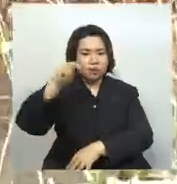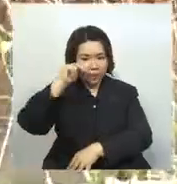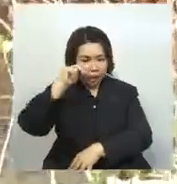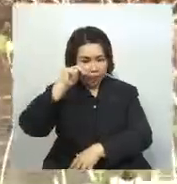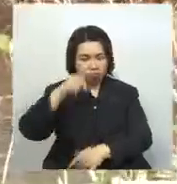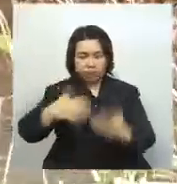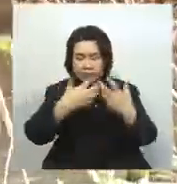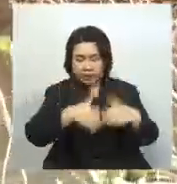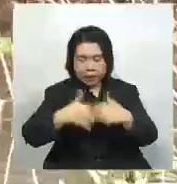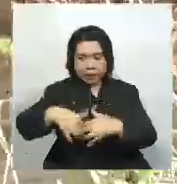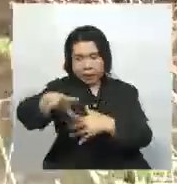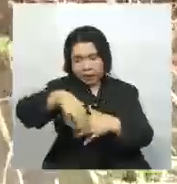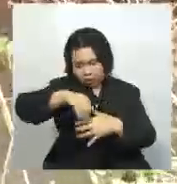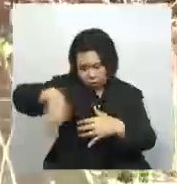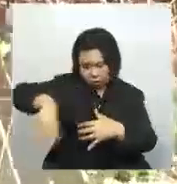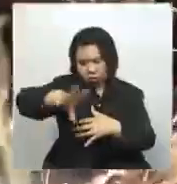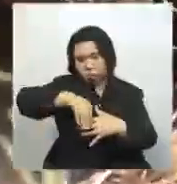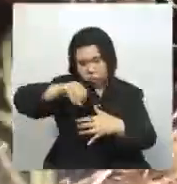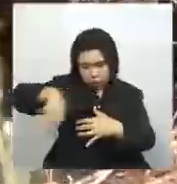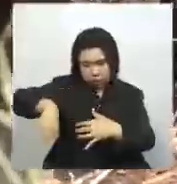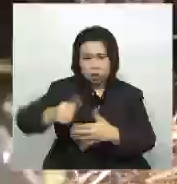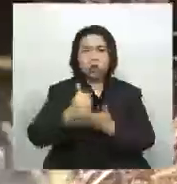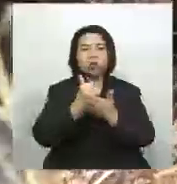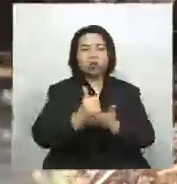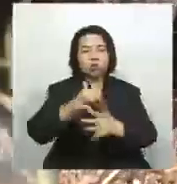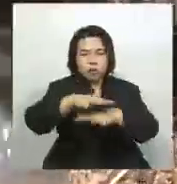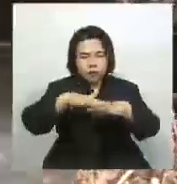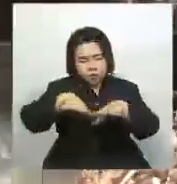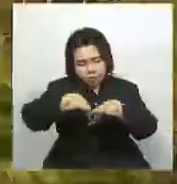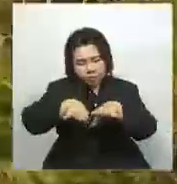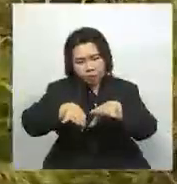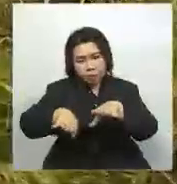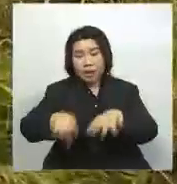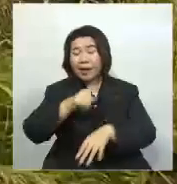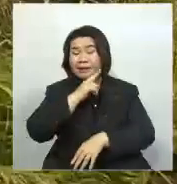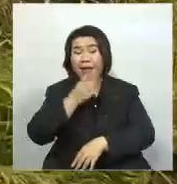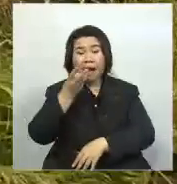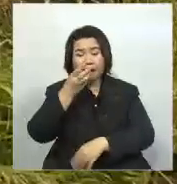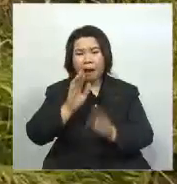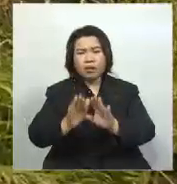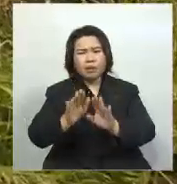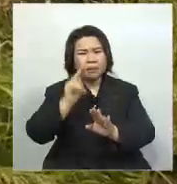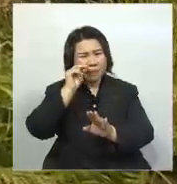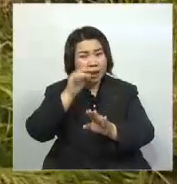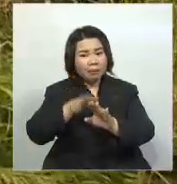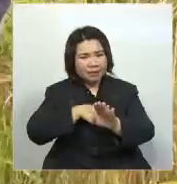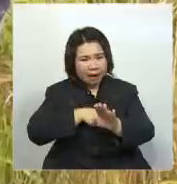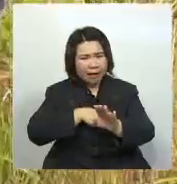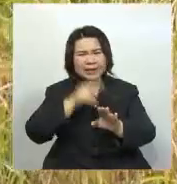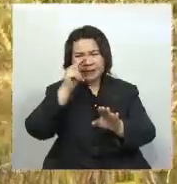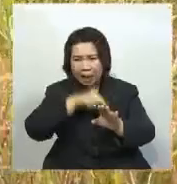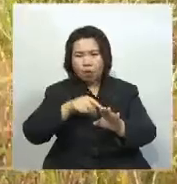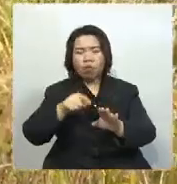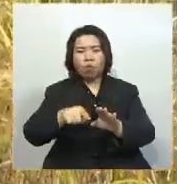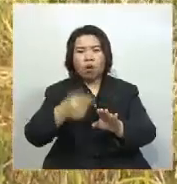องสูบน้ำนะคะเพื่อระบายน้ำออกจากนาข้าวให้เร็วที่สุดเพราะเกรงว่าหากข้าวจมน้ำนานไปจะทำให้ข้าวเน่าและ